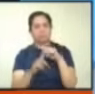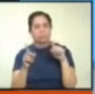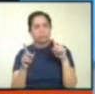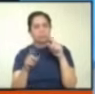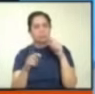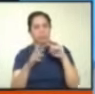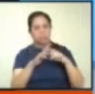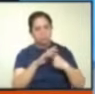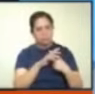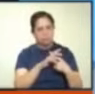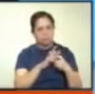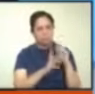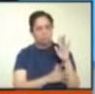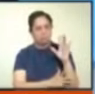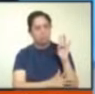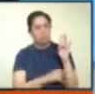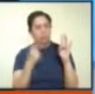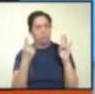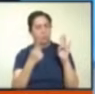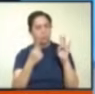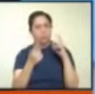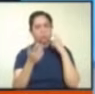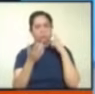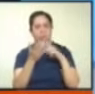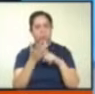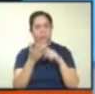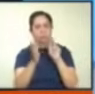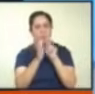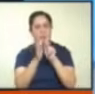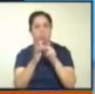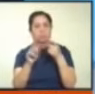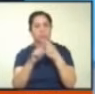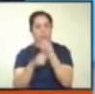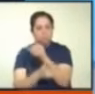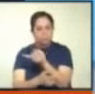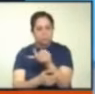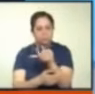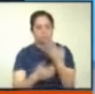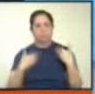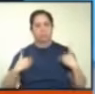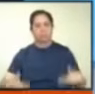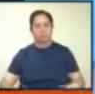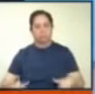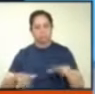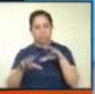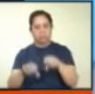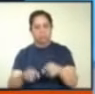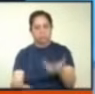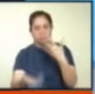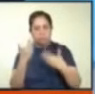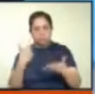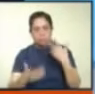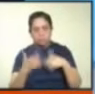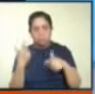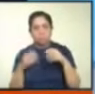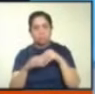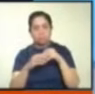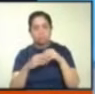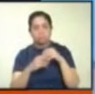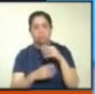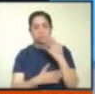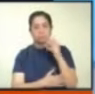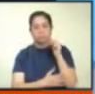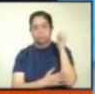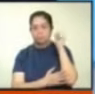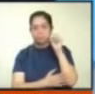Pero sa umpisa kasi, 57 lamang ang kinilalang biktima ng massacre base sa bilang ng mga labi na nirecover sa Sitio Masalay, Barangay Salman sa bayan